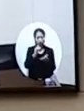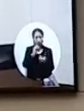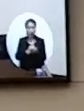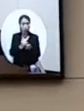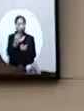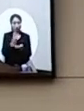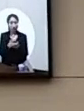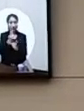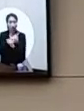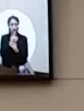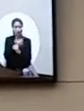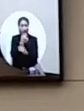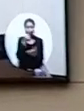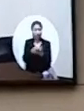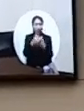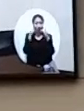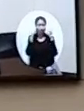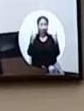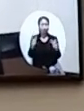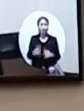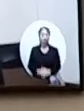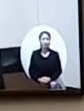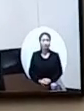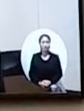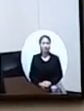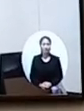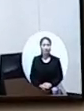개정조례안은 가결되었음을 선포합니다.